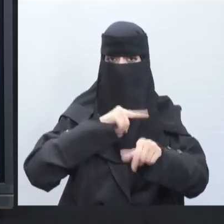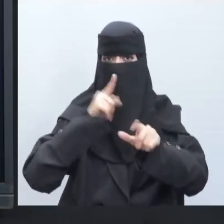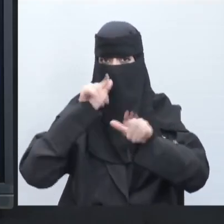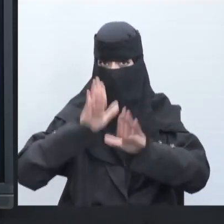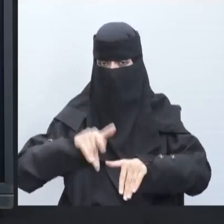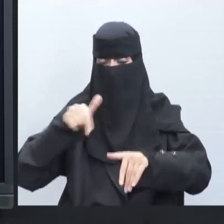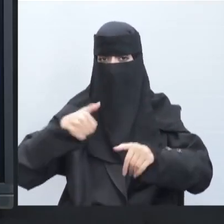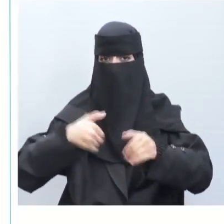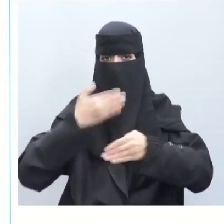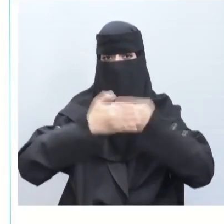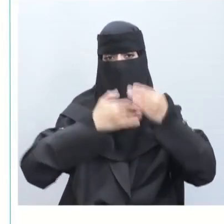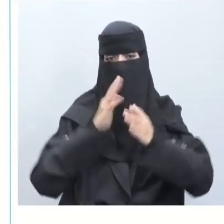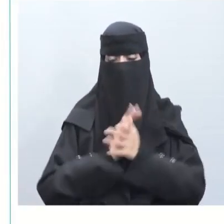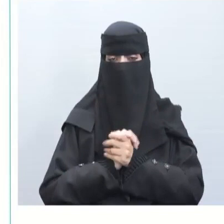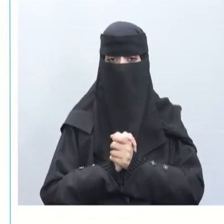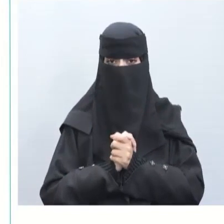وجودها او